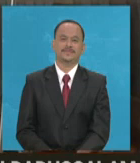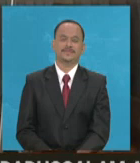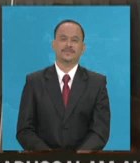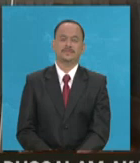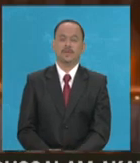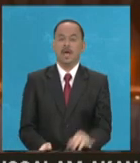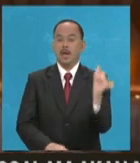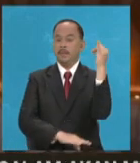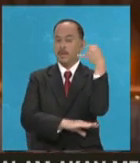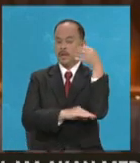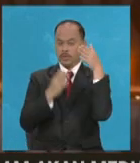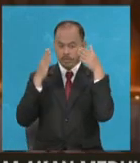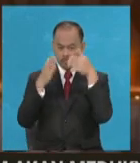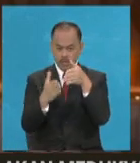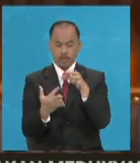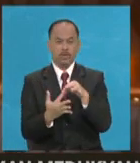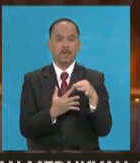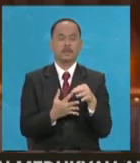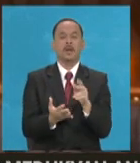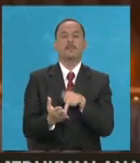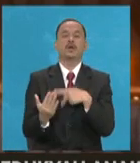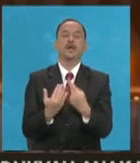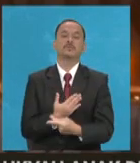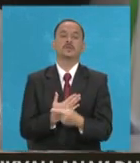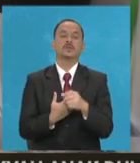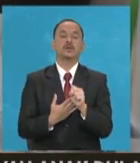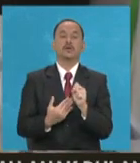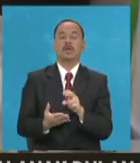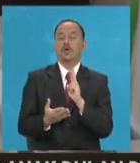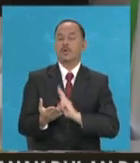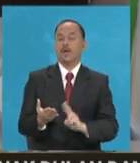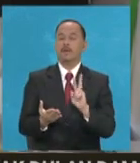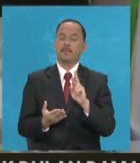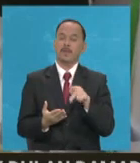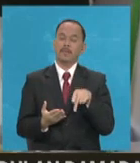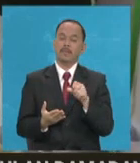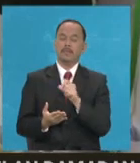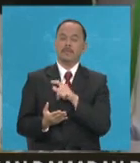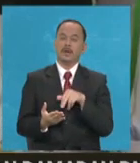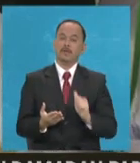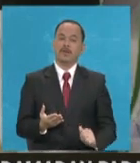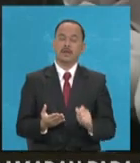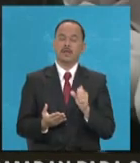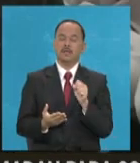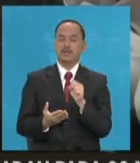di daerah beli tumpuan utama program di sekolah ugama Pangeran anak putri Rasyidah sa'datulbul